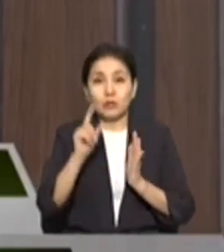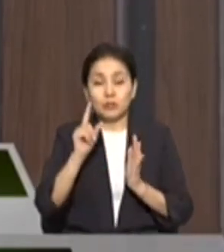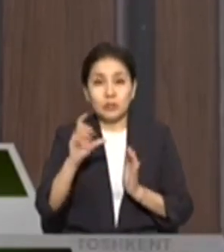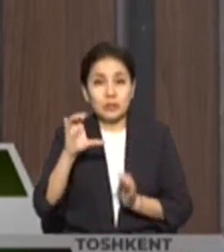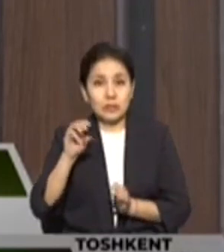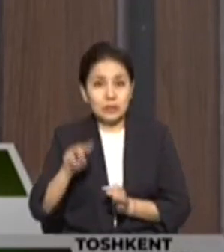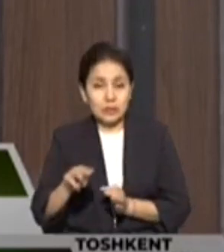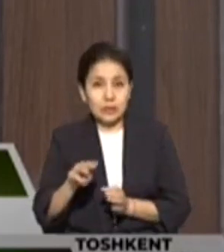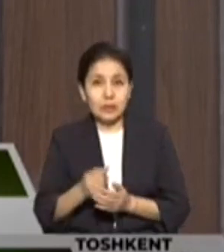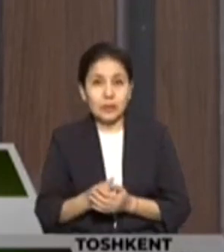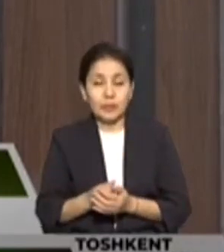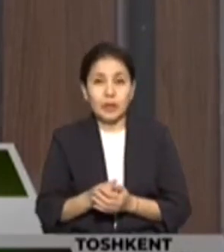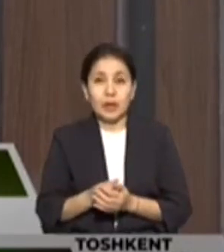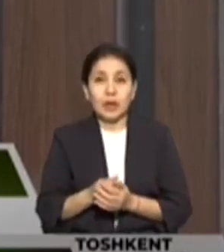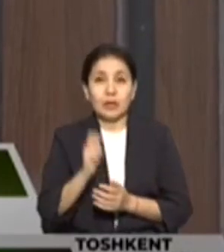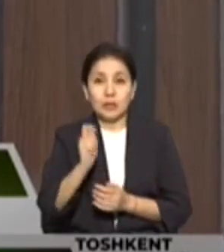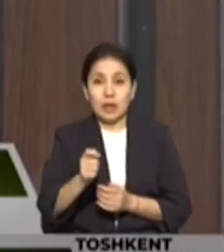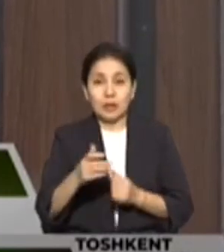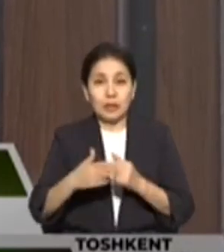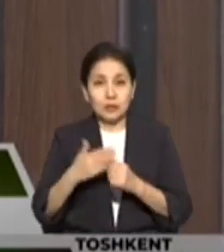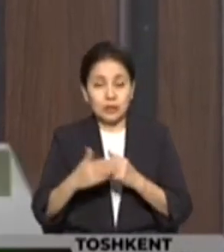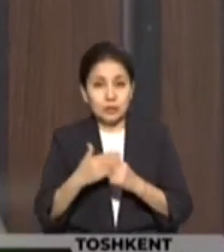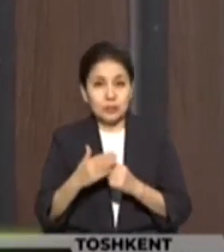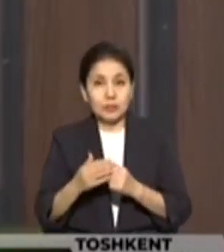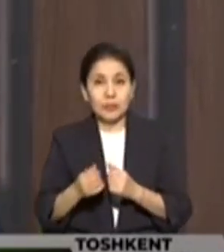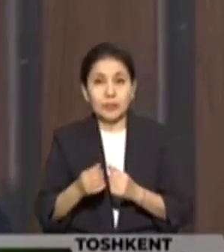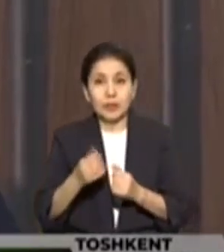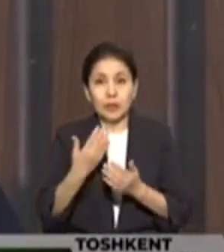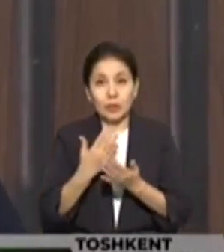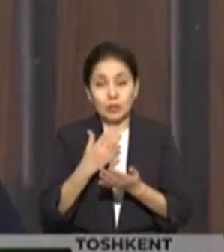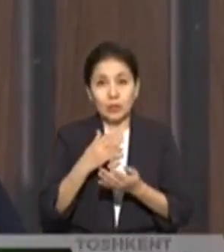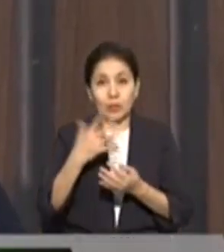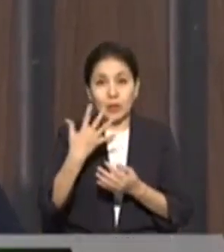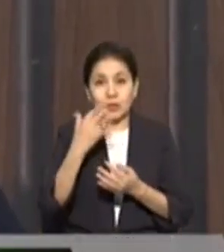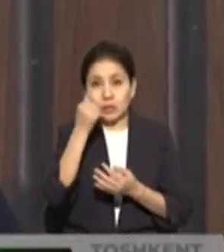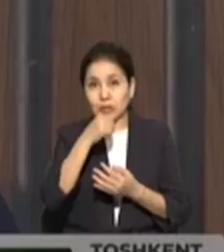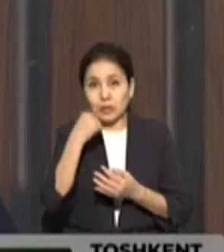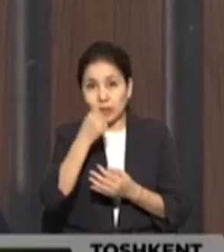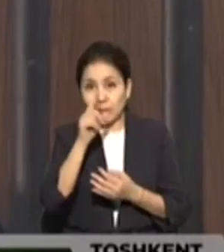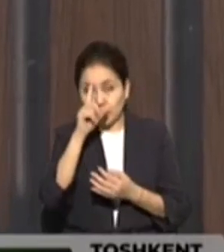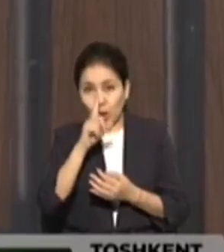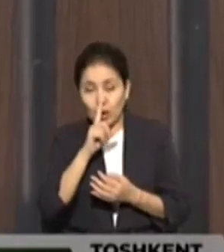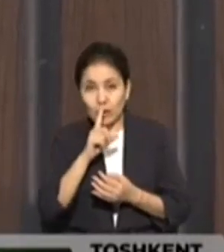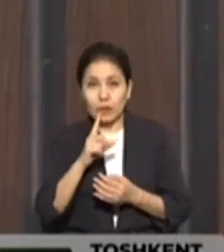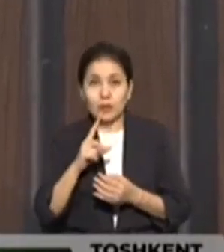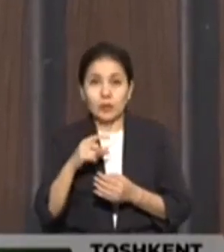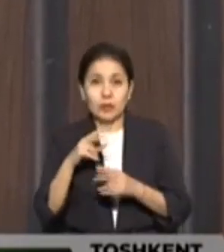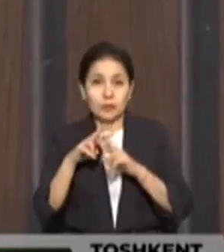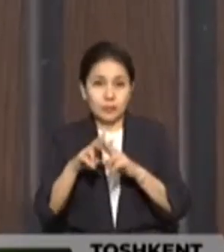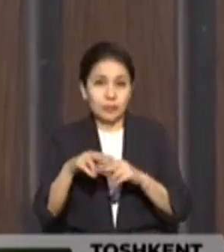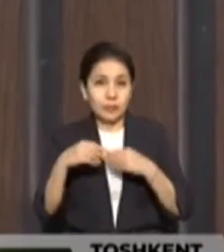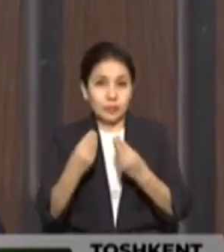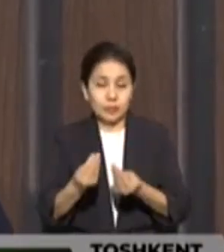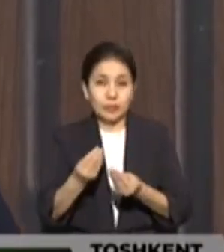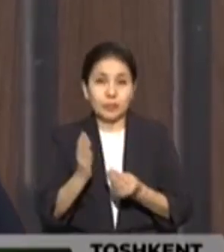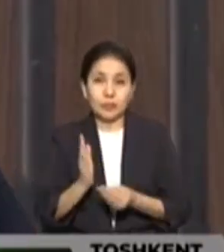59-61-moddalar tartibida tayinlangan jazolarni qisman qo'shish yo'li bilan uzul kesil 5 yil bir oy muddatga ozodlikdan mahrum qilish